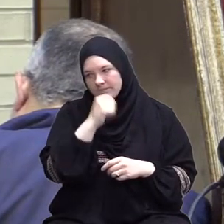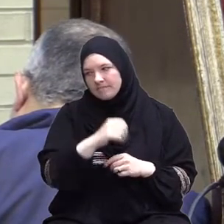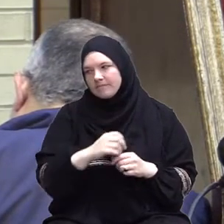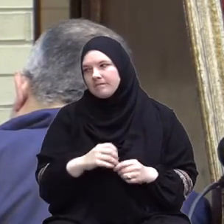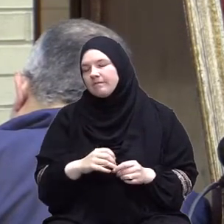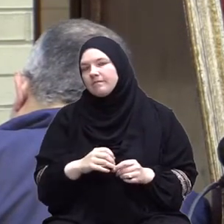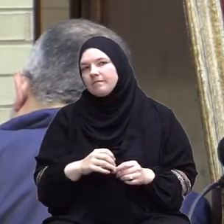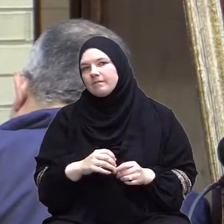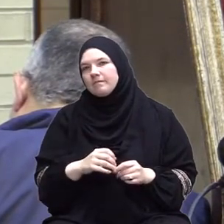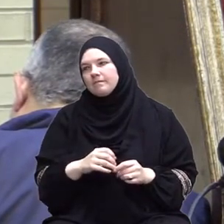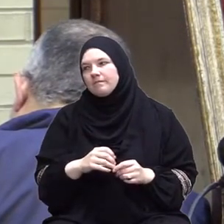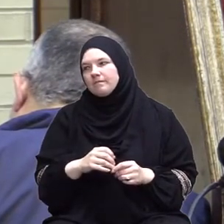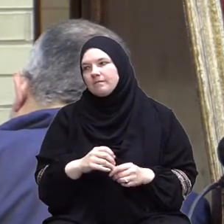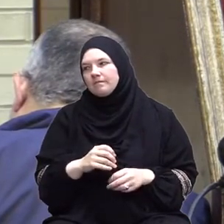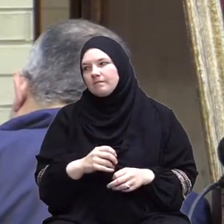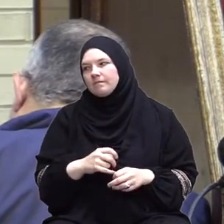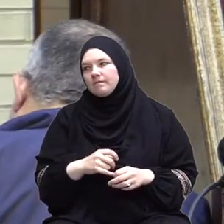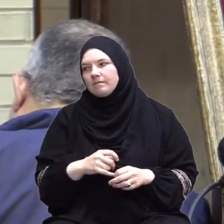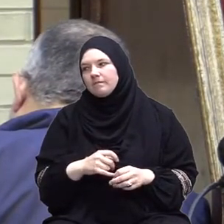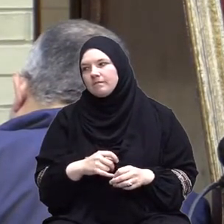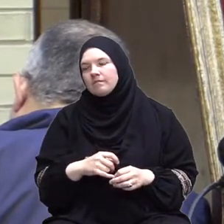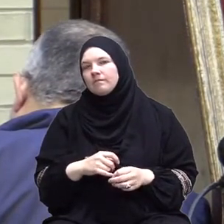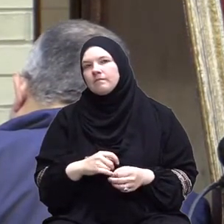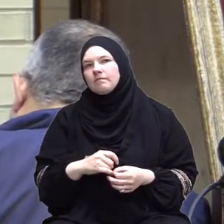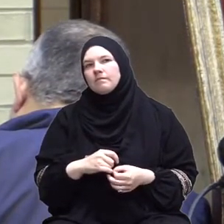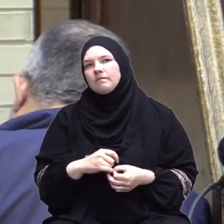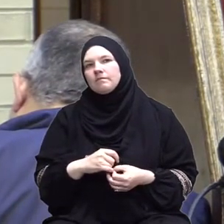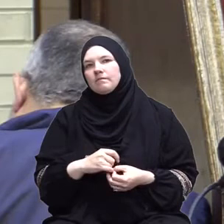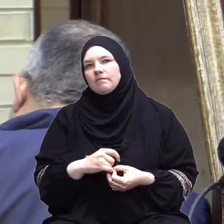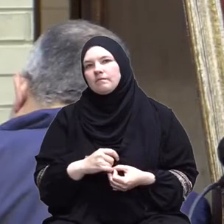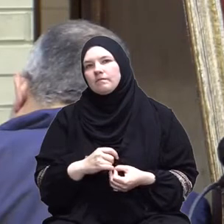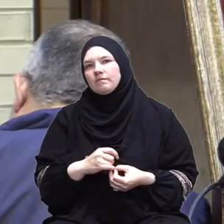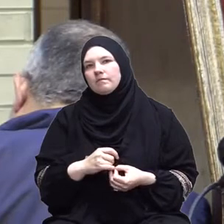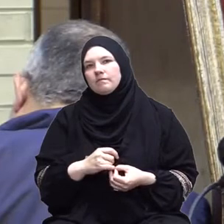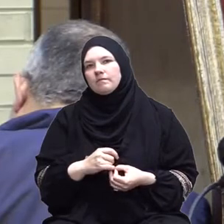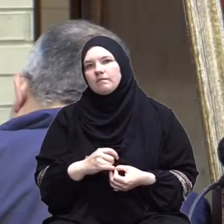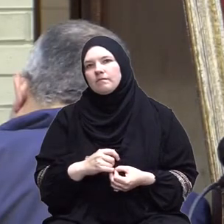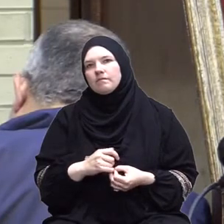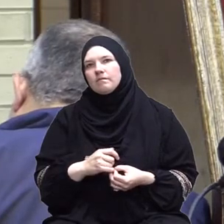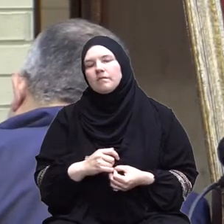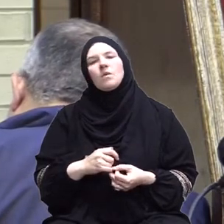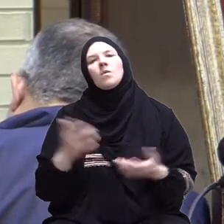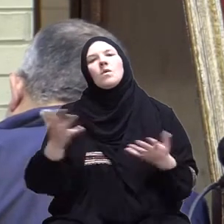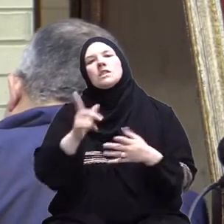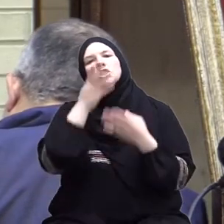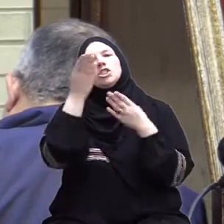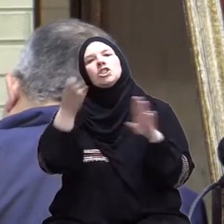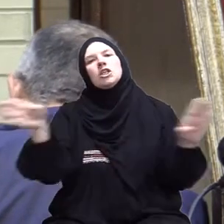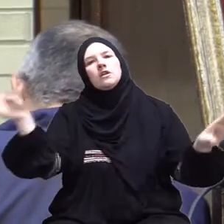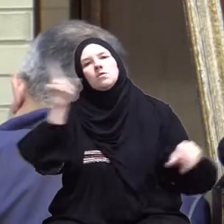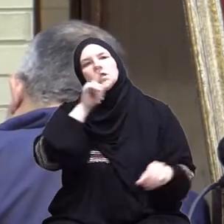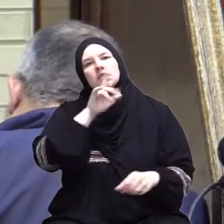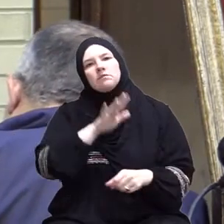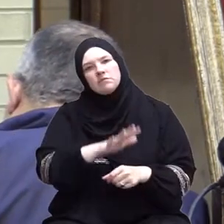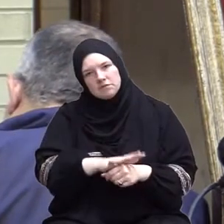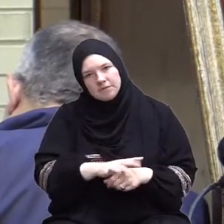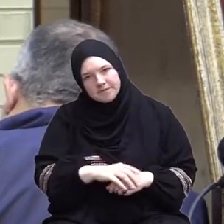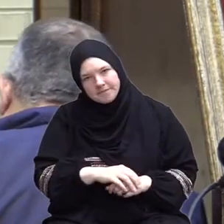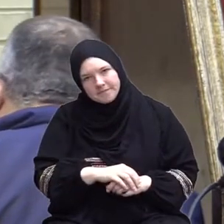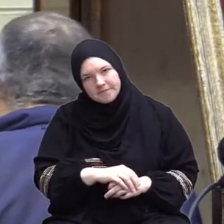وَآمِنُوا بِمَا أَنزَلْتُ مُصَدِّقًا لِمَا مَعْكُمْ. So what is the general commitment? The general commitment